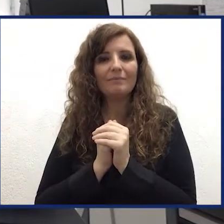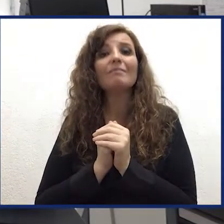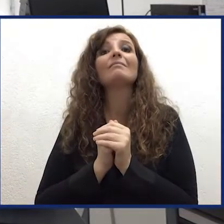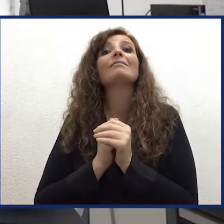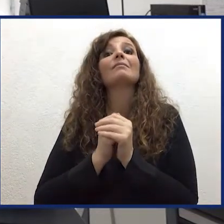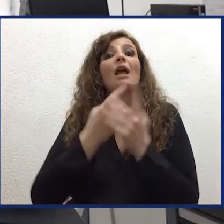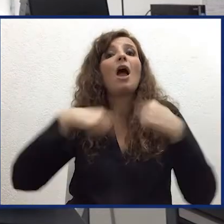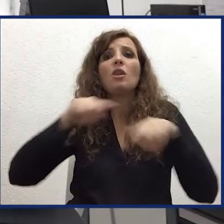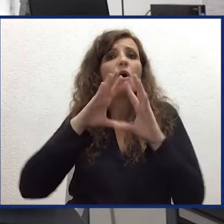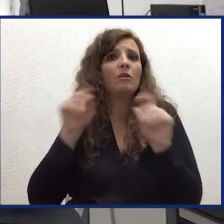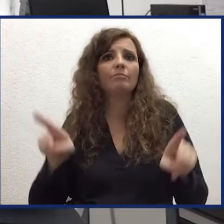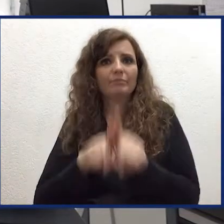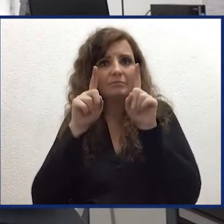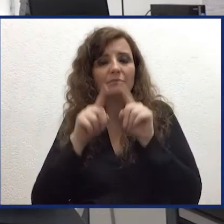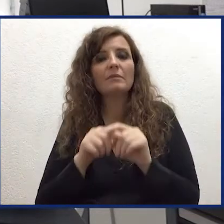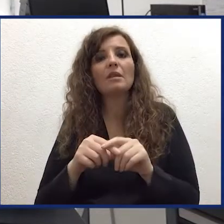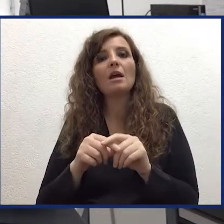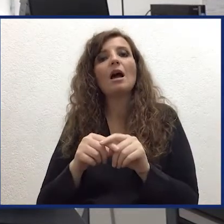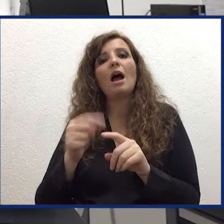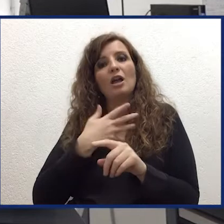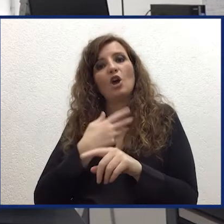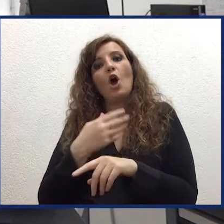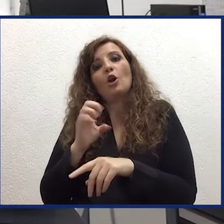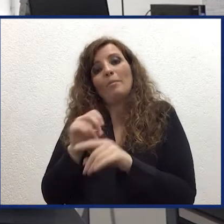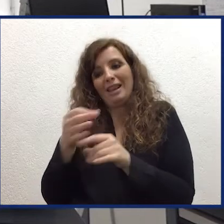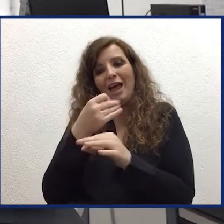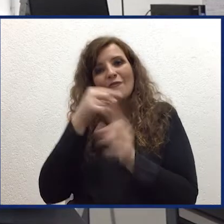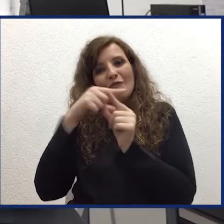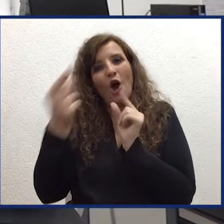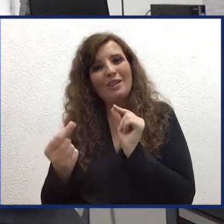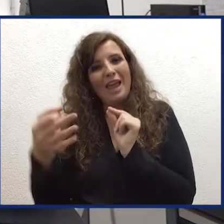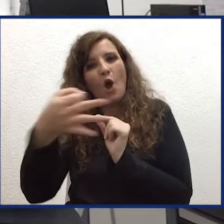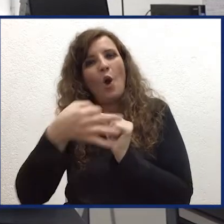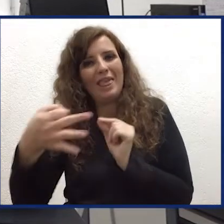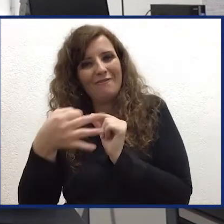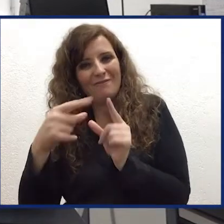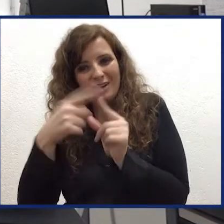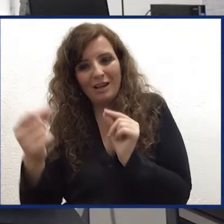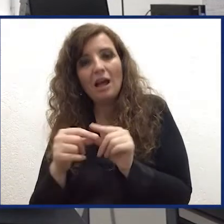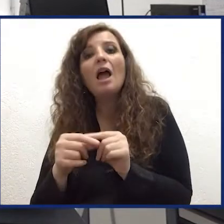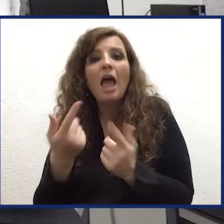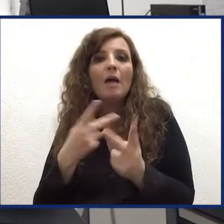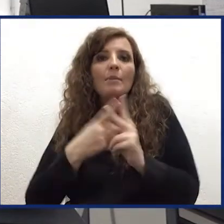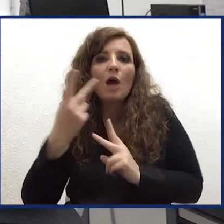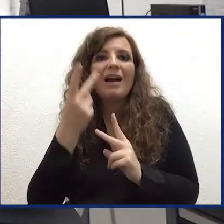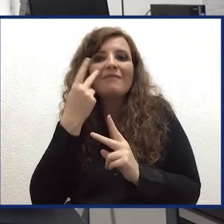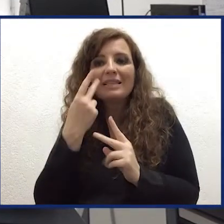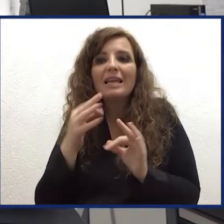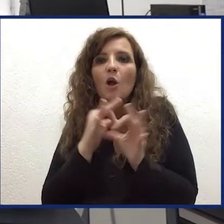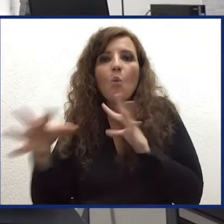Allo stesso modo noi che cosa abbiamo fatto? Abbiamo estratto l'olorepina dalle foglie di olivo e cercato di simulare